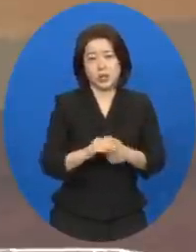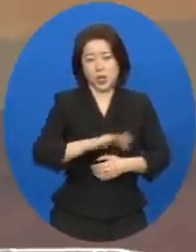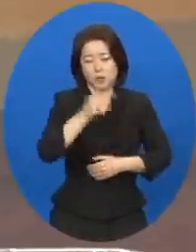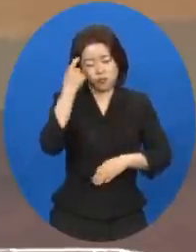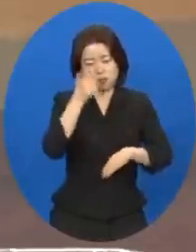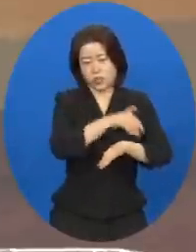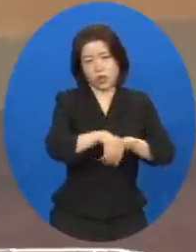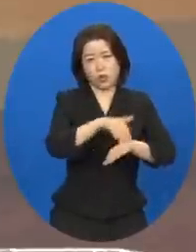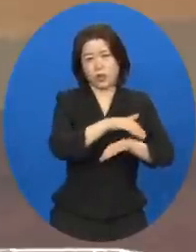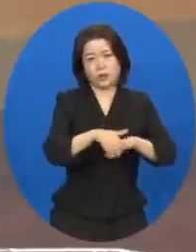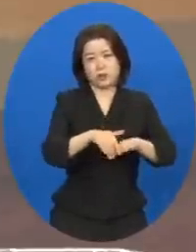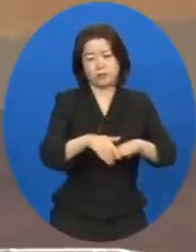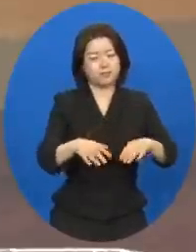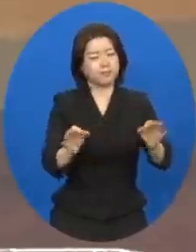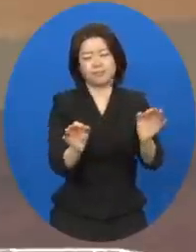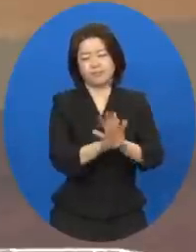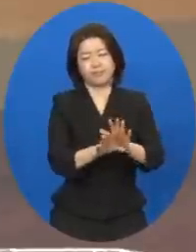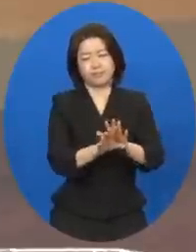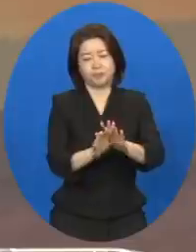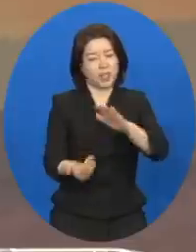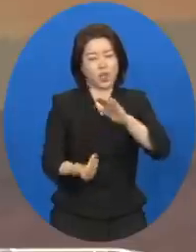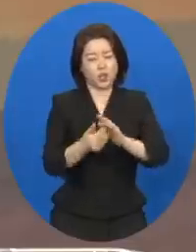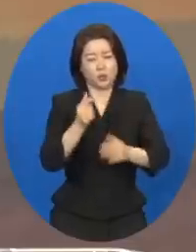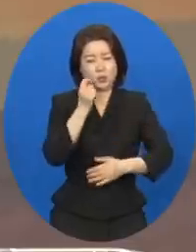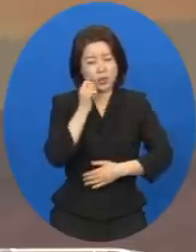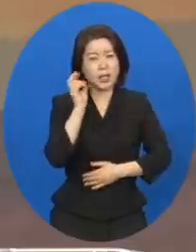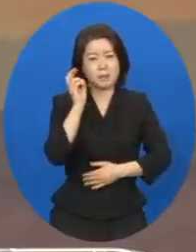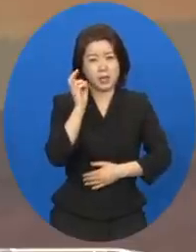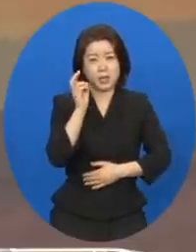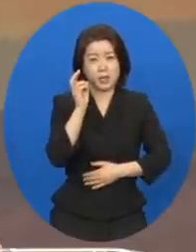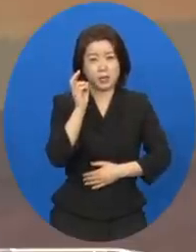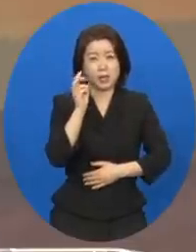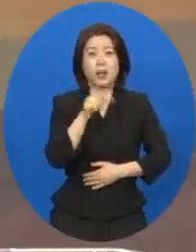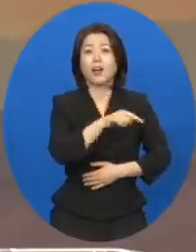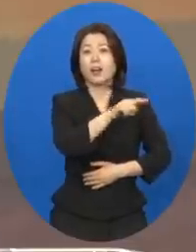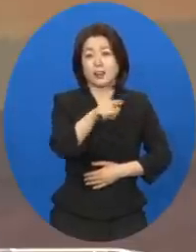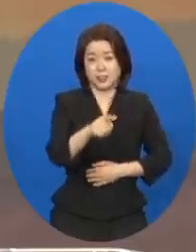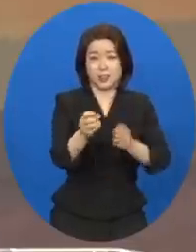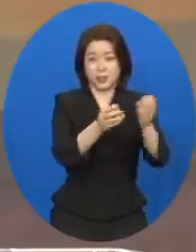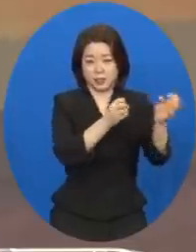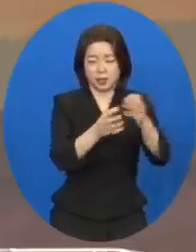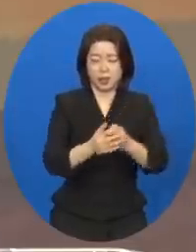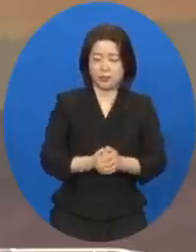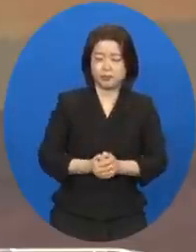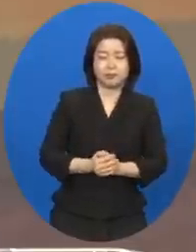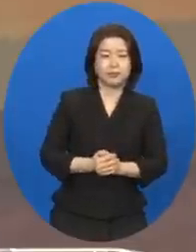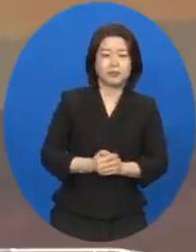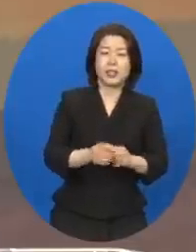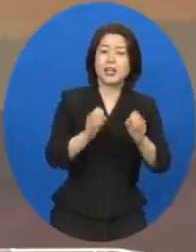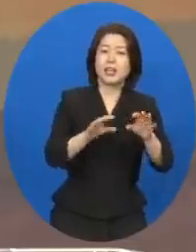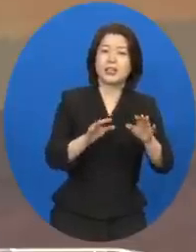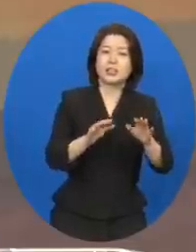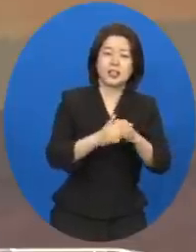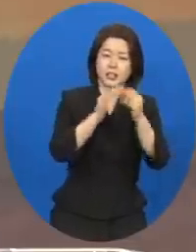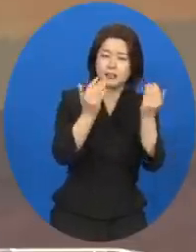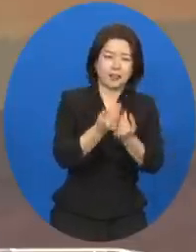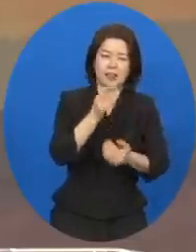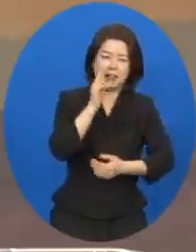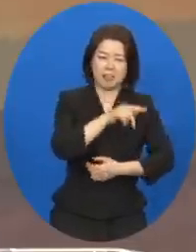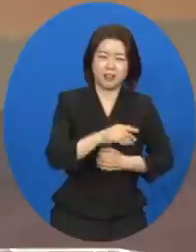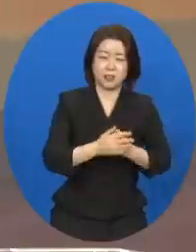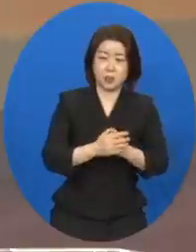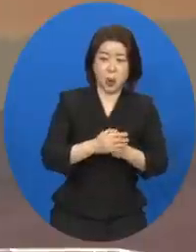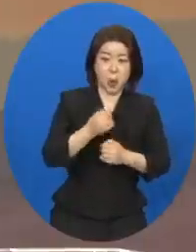계획은 도무지 실현될 수가 없어 그들이 말하기를 이제 다 틀렸소. 보시오. 온